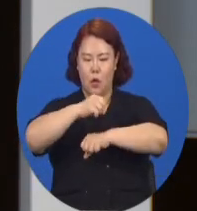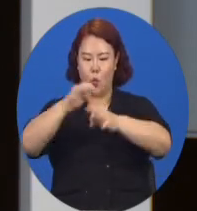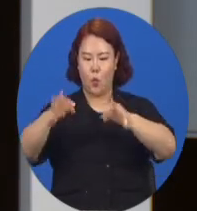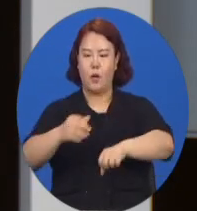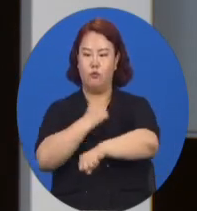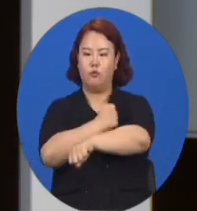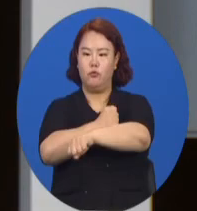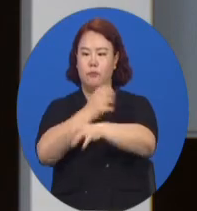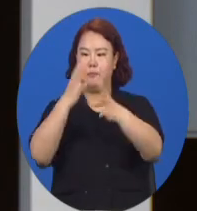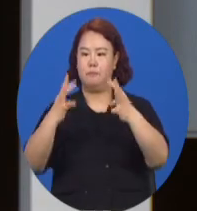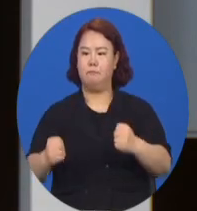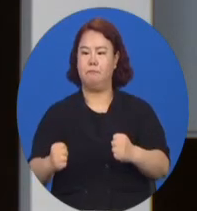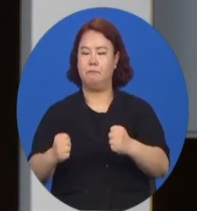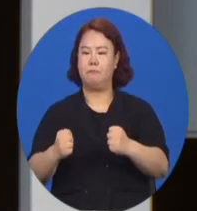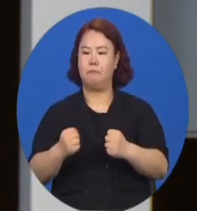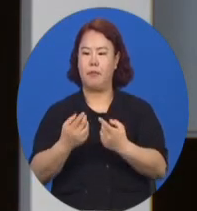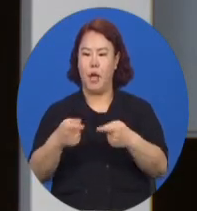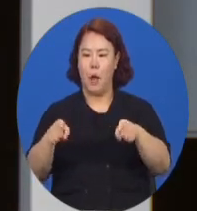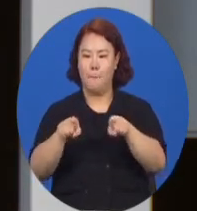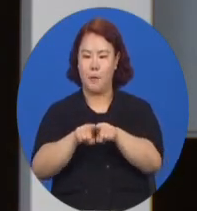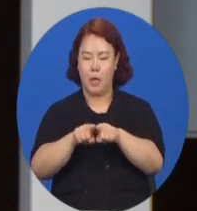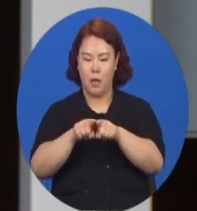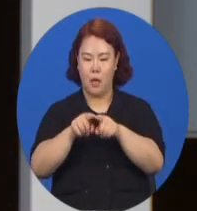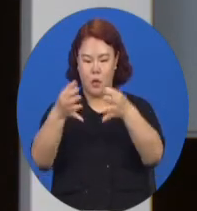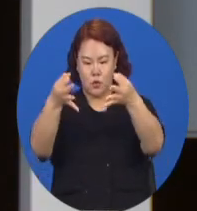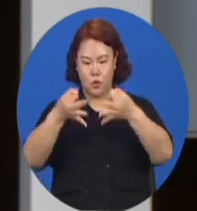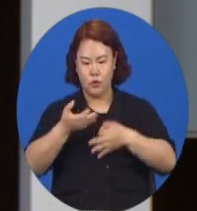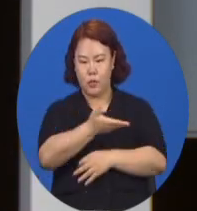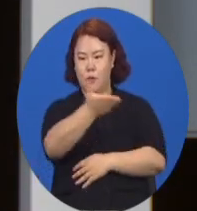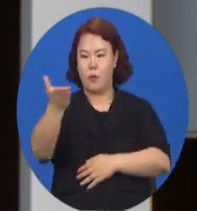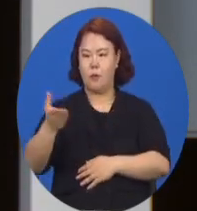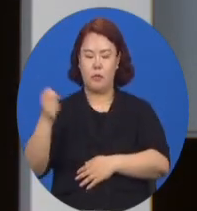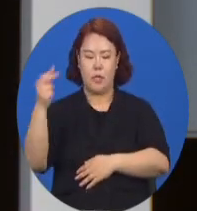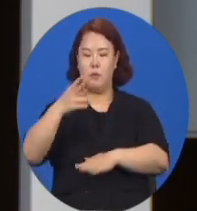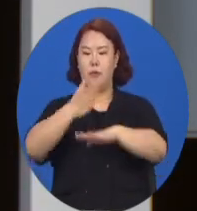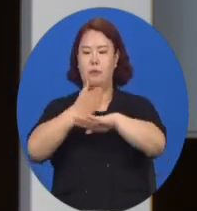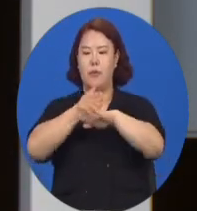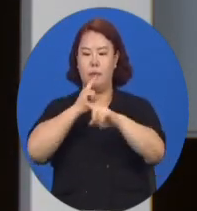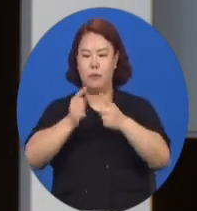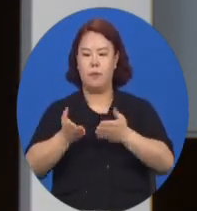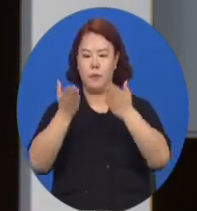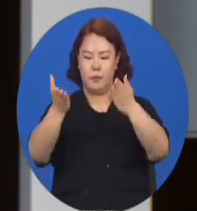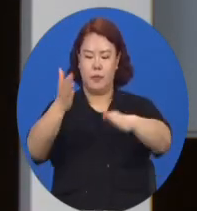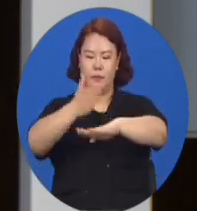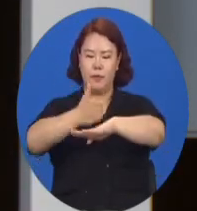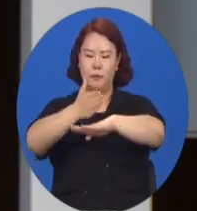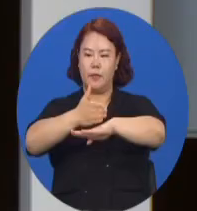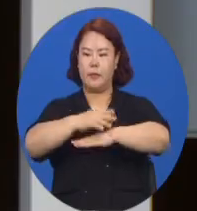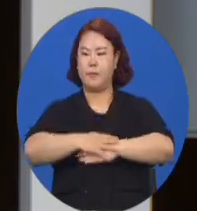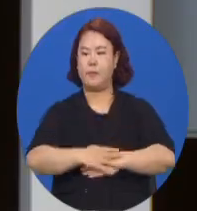많으셨고요. 예, 또 함께 오랜 시간 동안 시청해 주신 여러분, 다시 한번 감사드립니다. 고맙습니다.